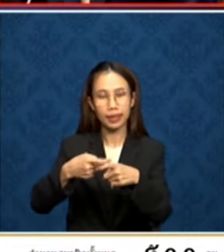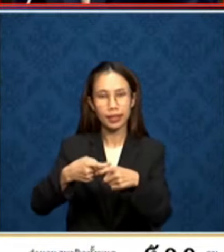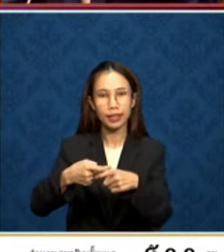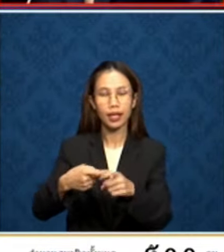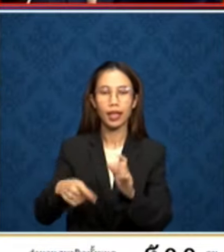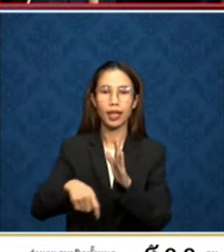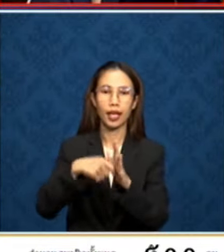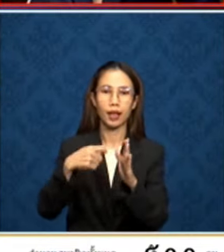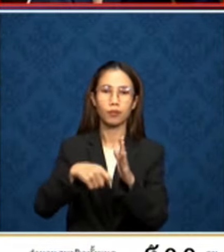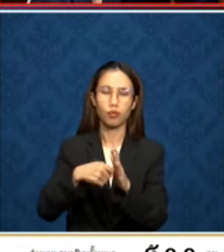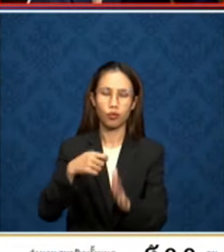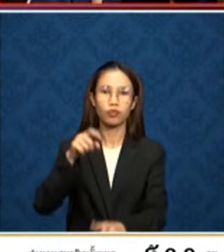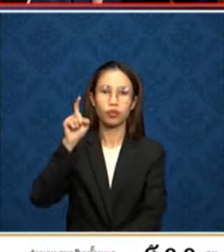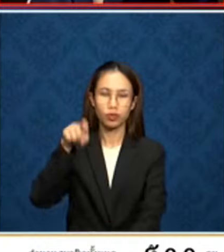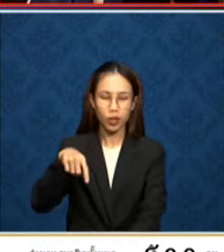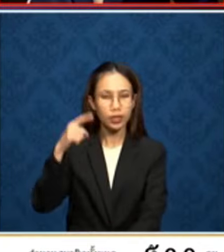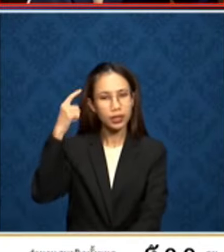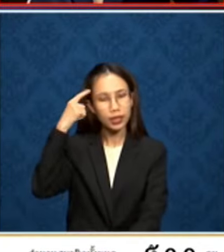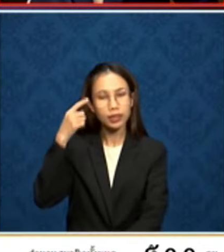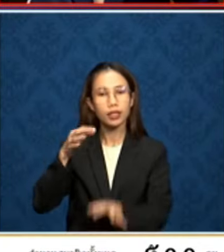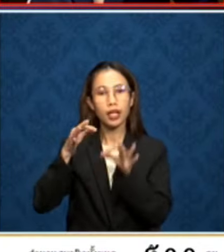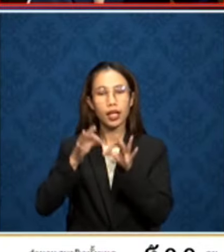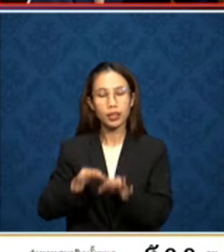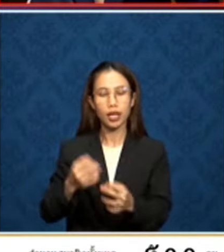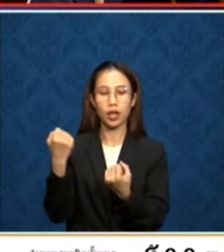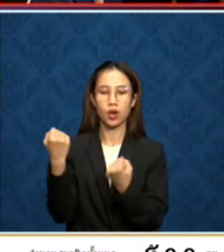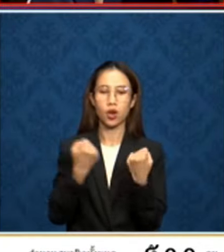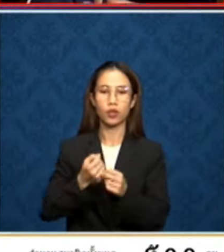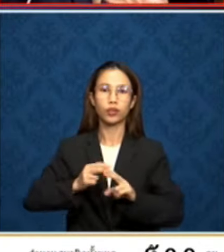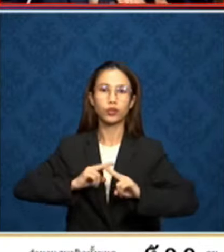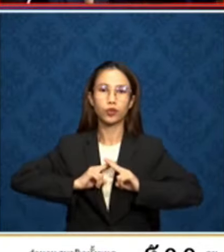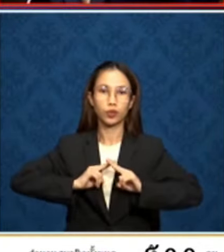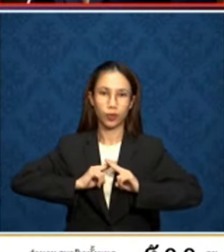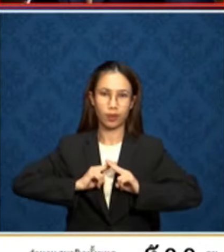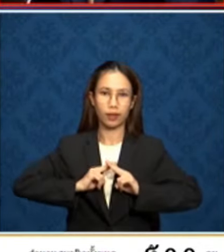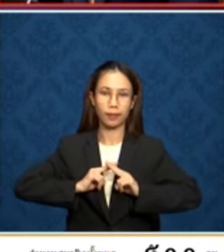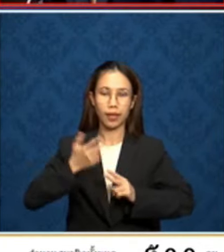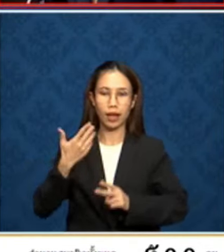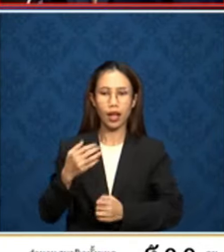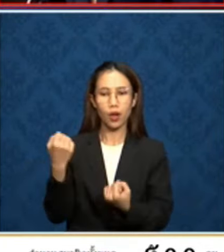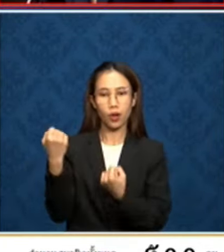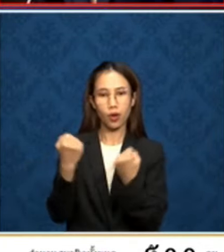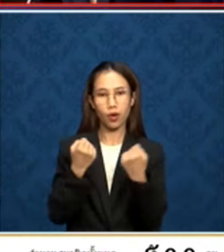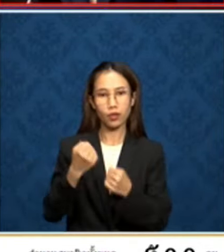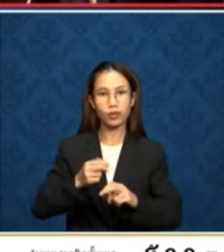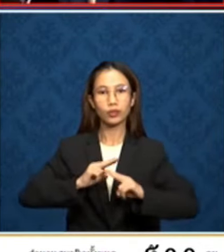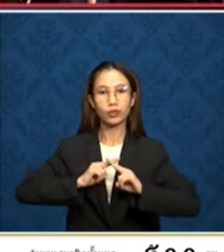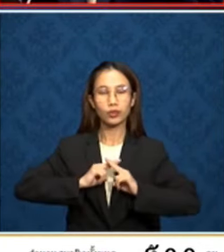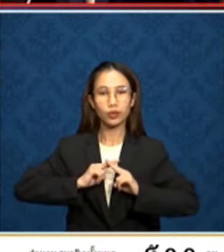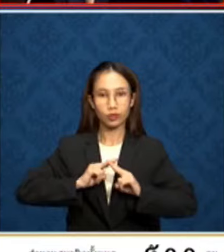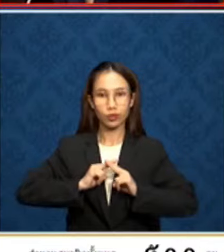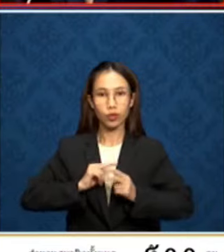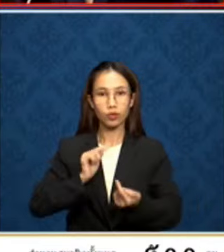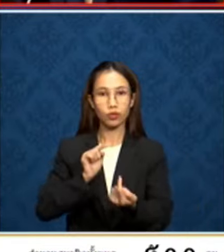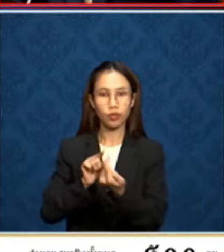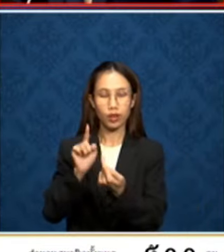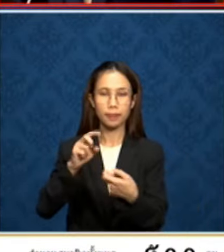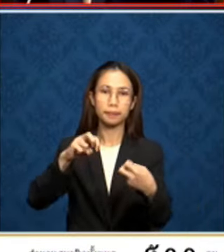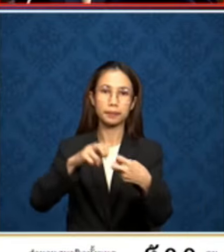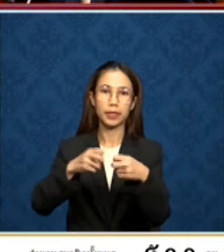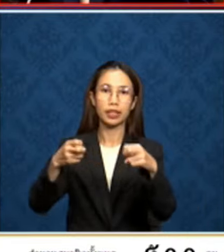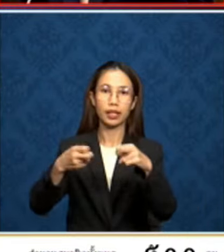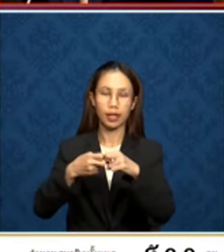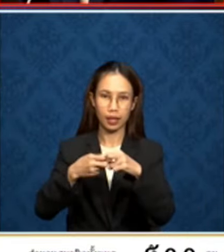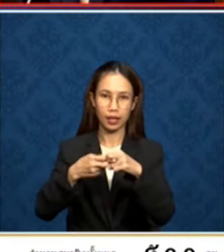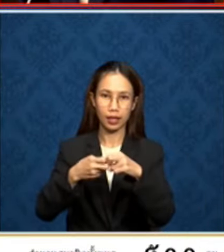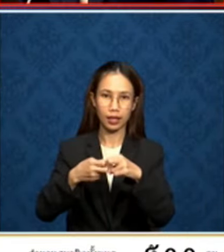ผลว่าเขาจึงต้องตัดสินใจใช้รถยนต์ส่วนตัวและการใช้รถยนต์ส่วนตัวนี้นะคะก็ยังนำมาซึ่งปัญหาของ